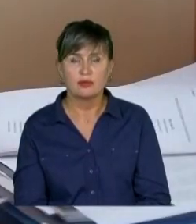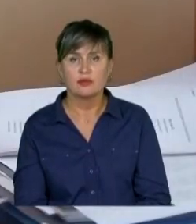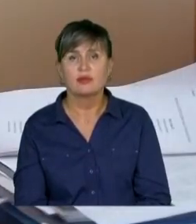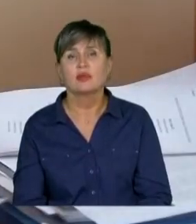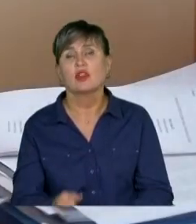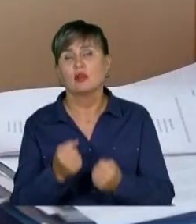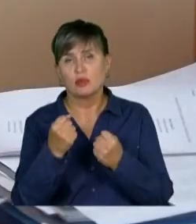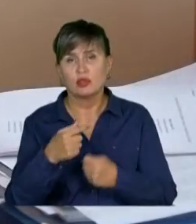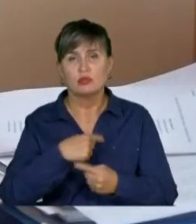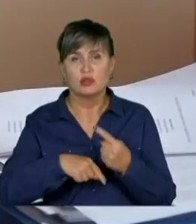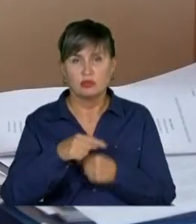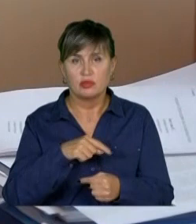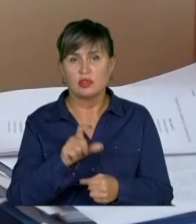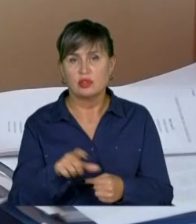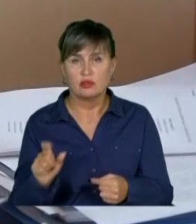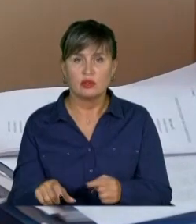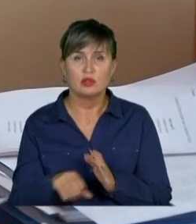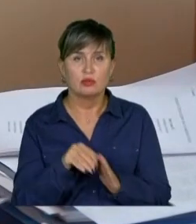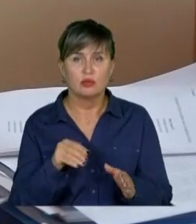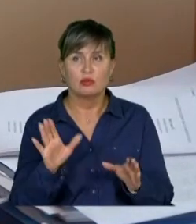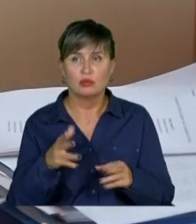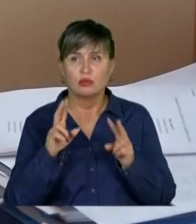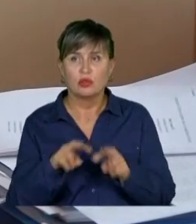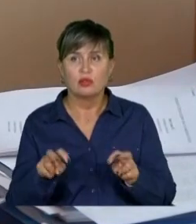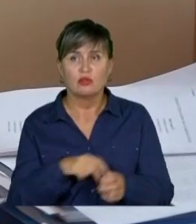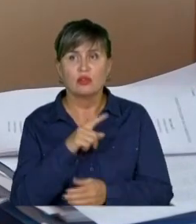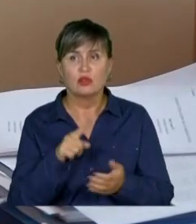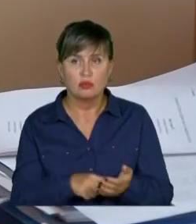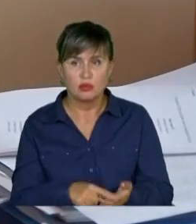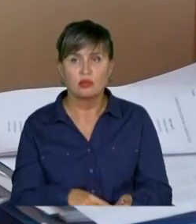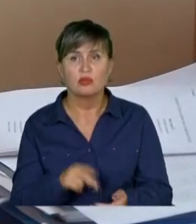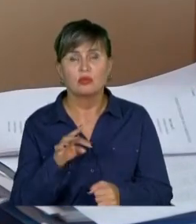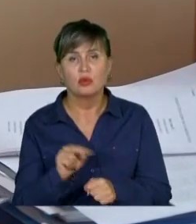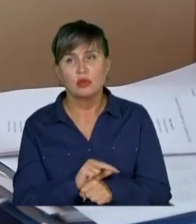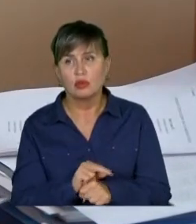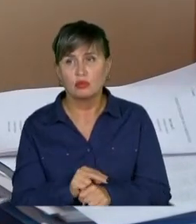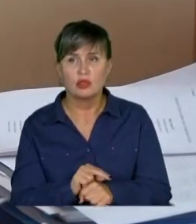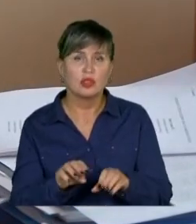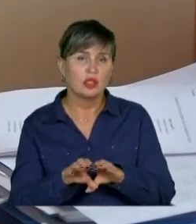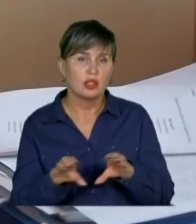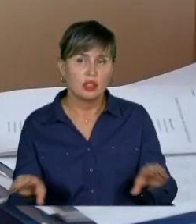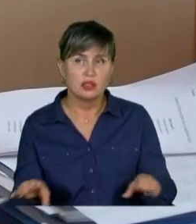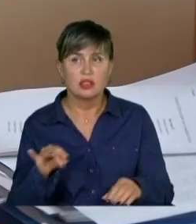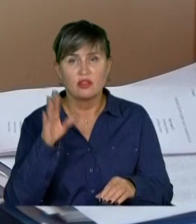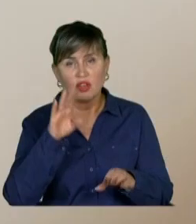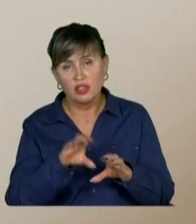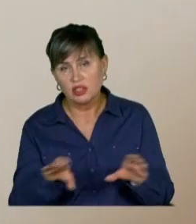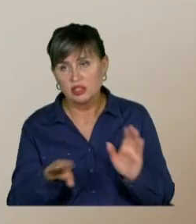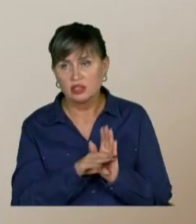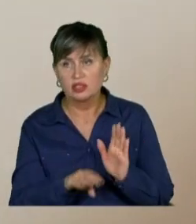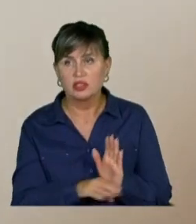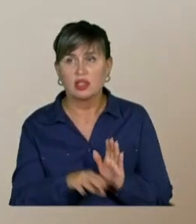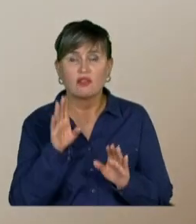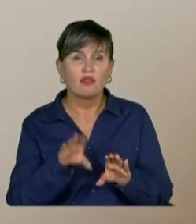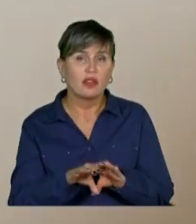и депутатского корпуса. Будем рассматривать вопрос по ремонту канализационной и водопроводной системы.